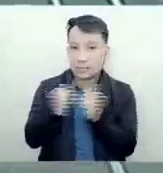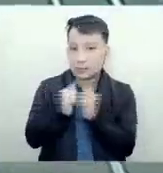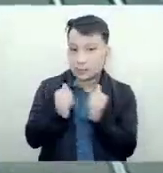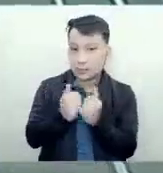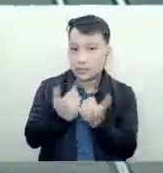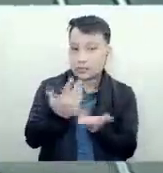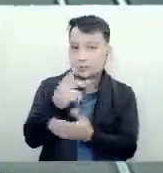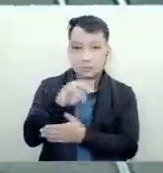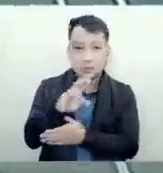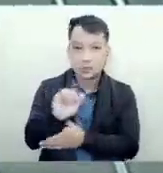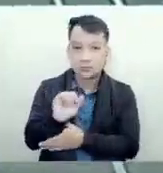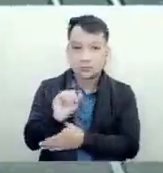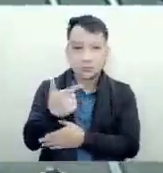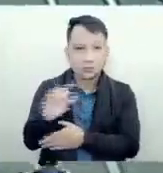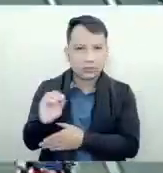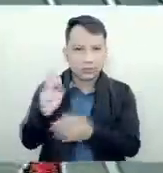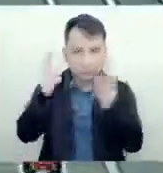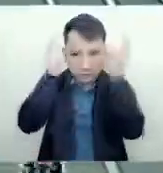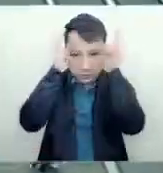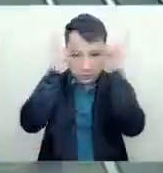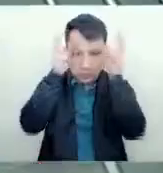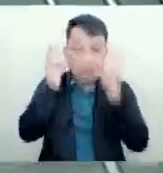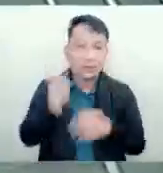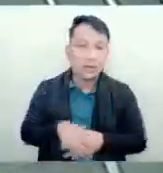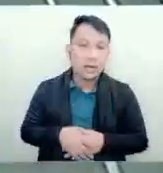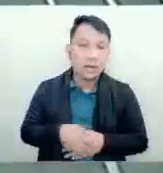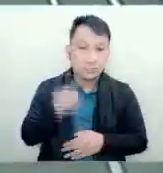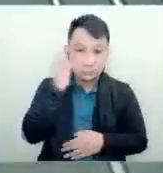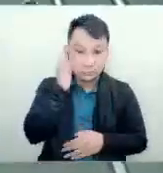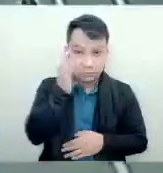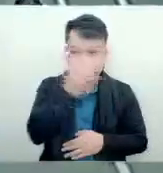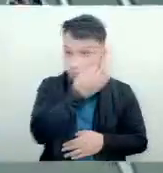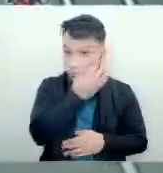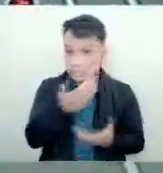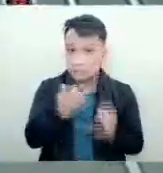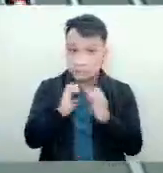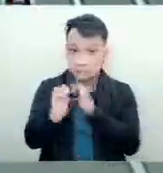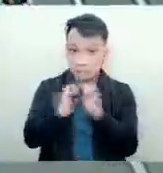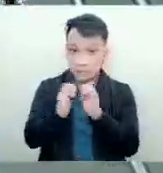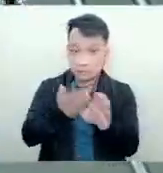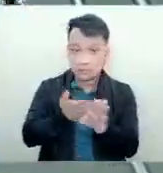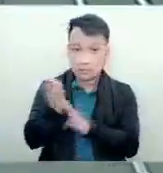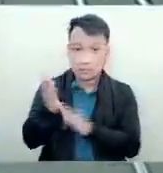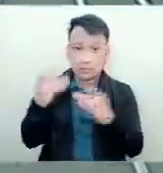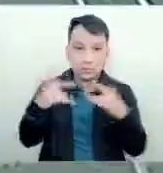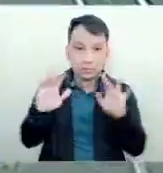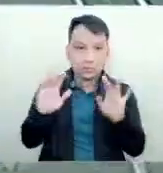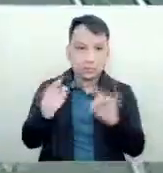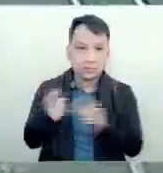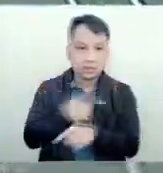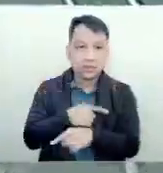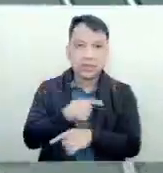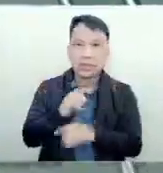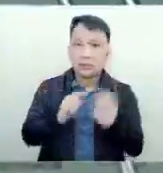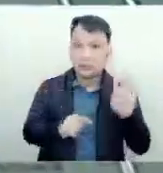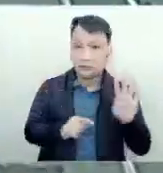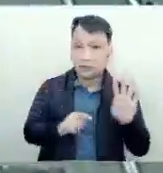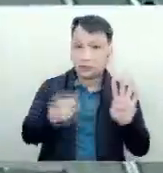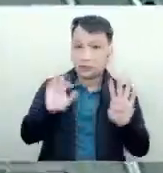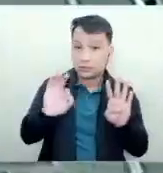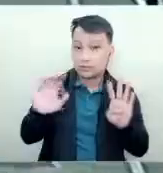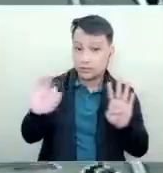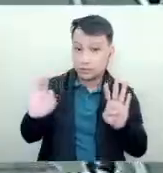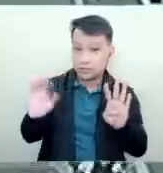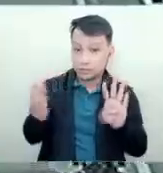perishable goods tulad ng gulay at mga prutas. Bawal bumagtas ng EDSA ang light trucks mula 5 a.m. hanggang 9 p.m.